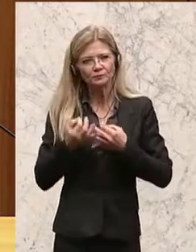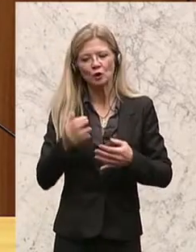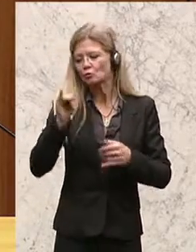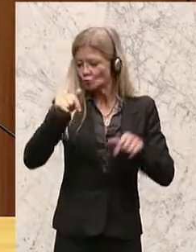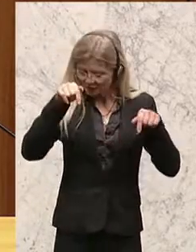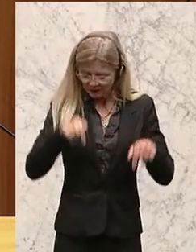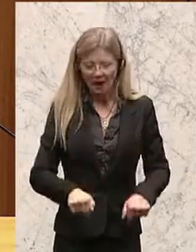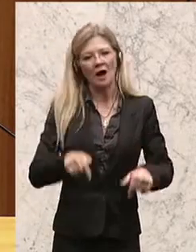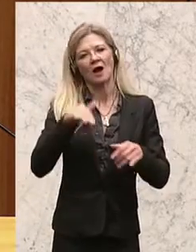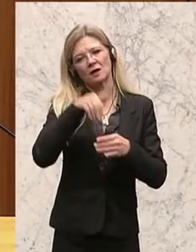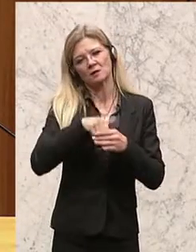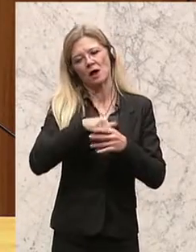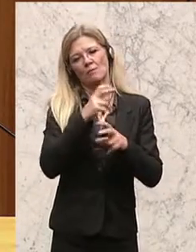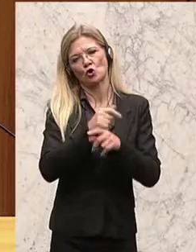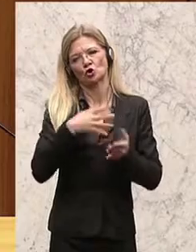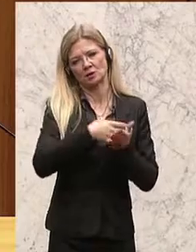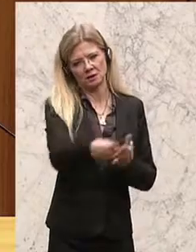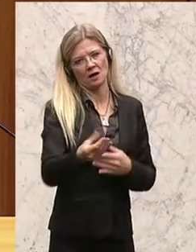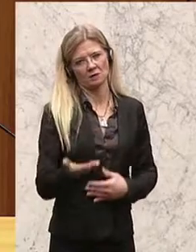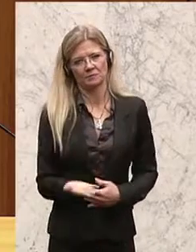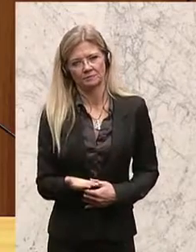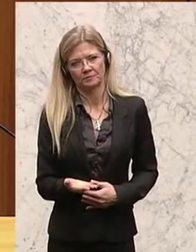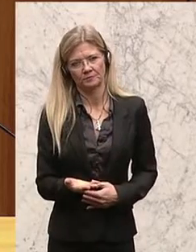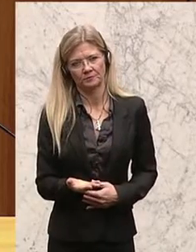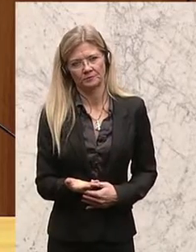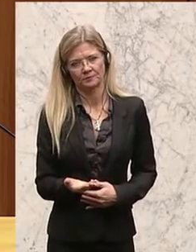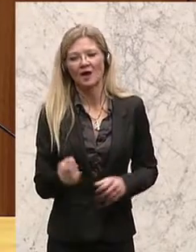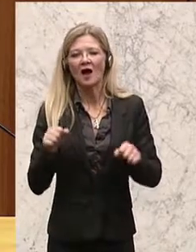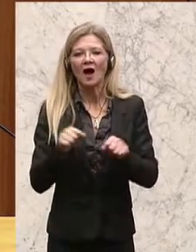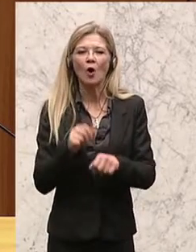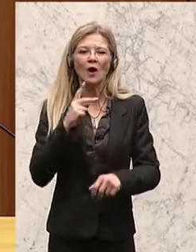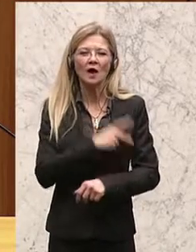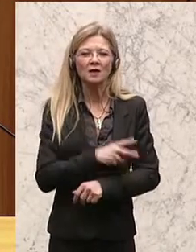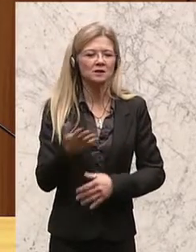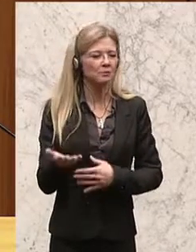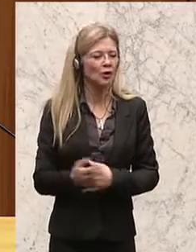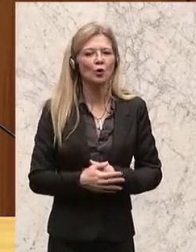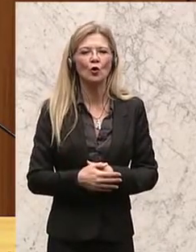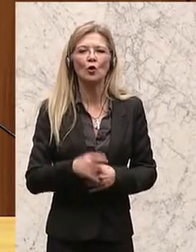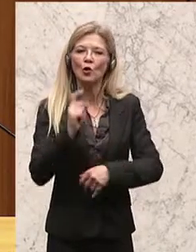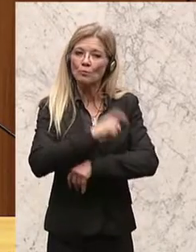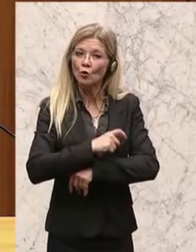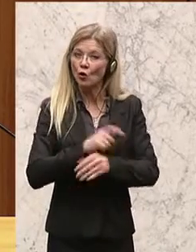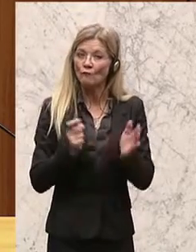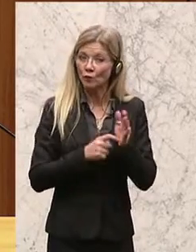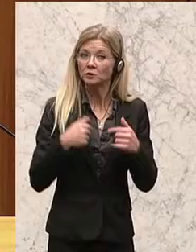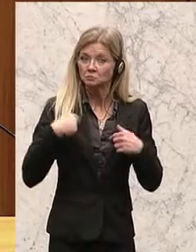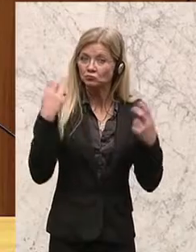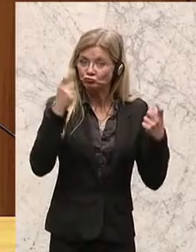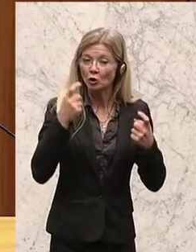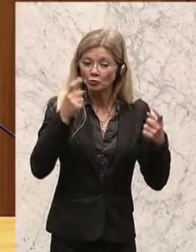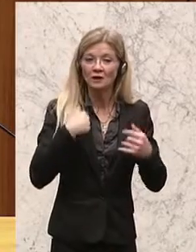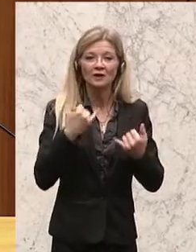österreich abgeführt werden auch fordert die sp burgenland man höre und staune partielle einschränkungen